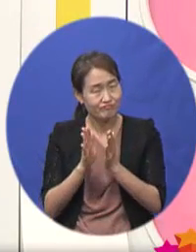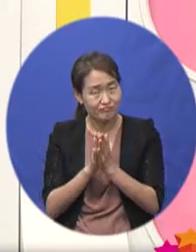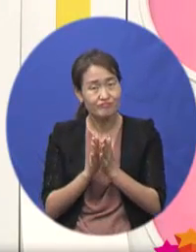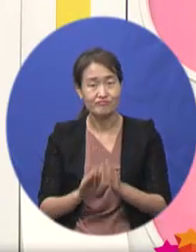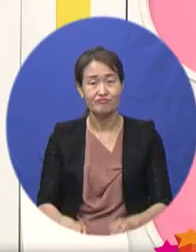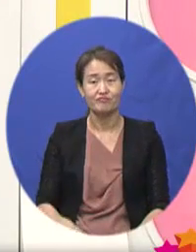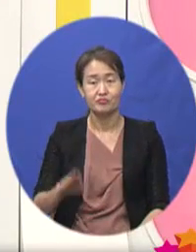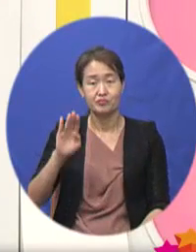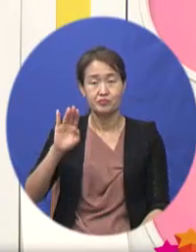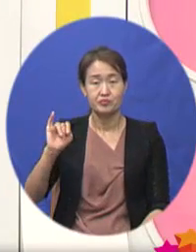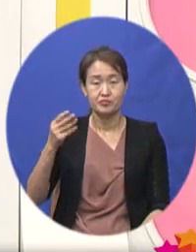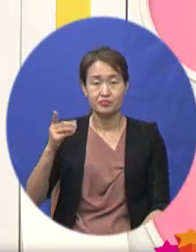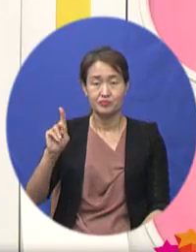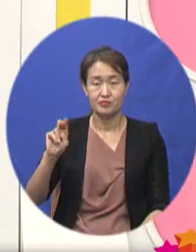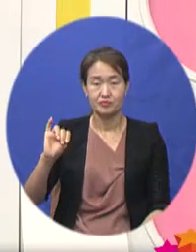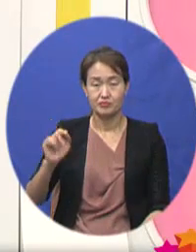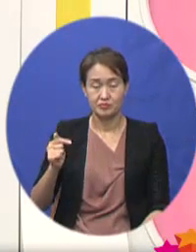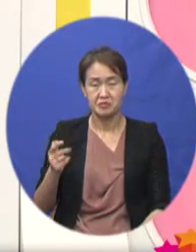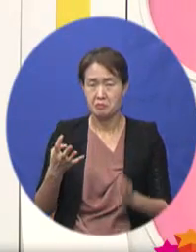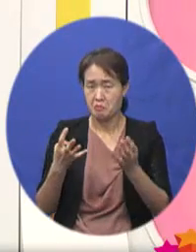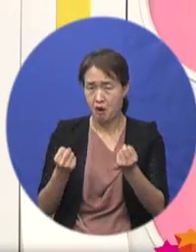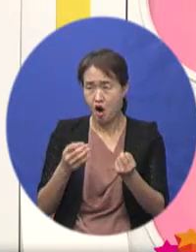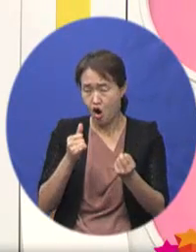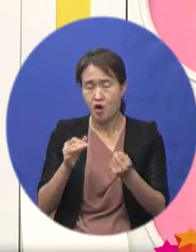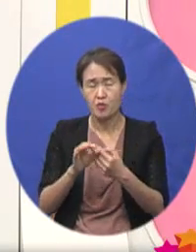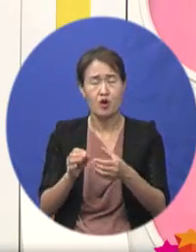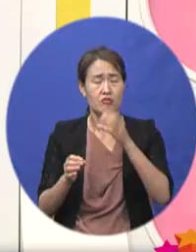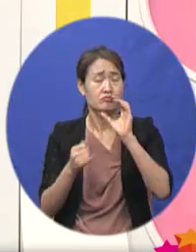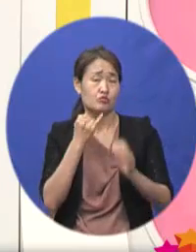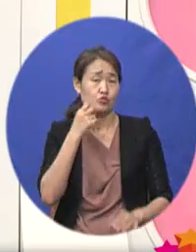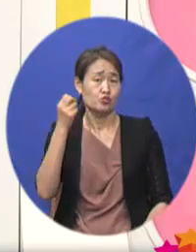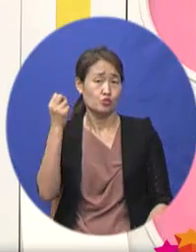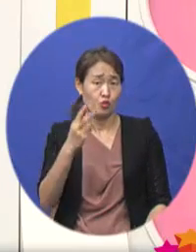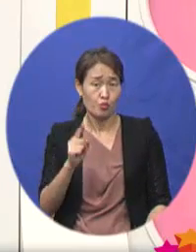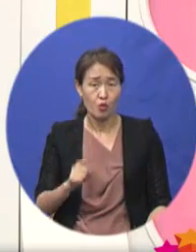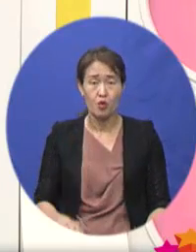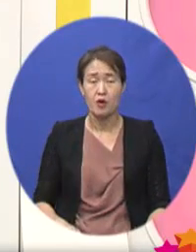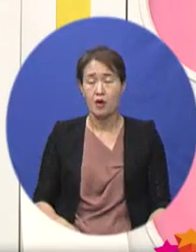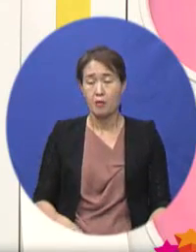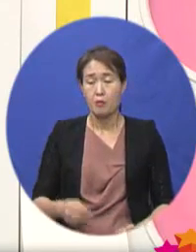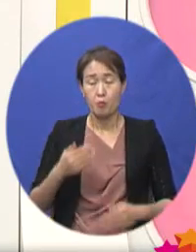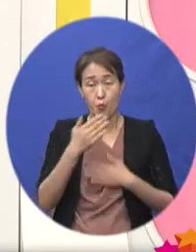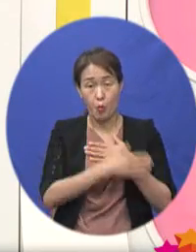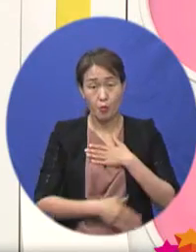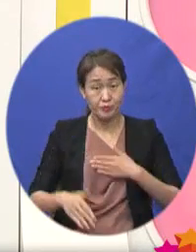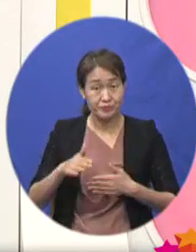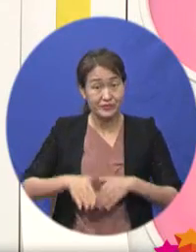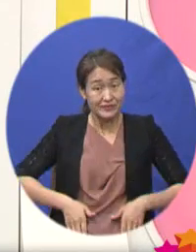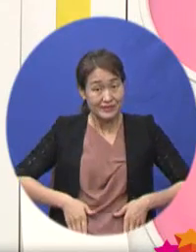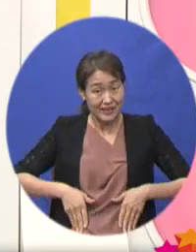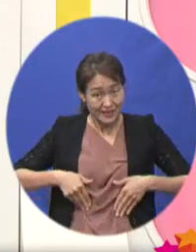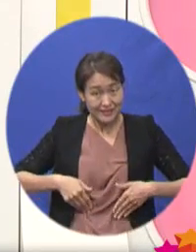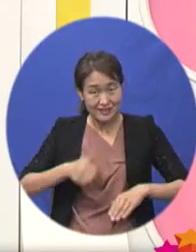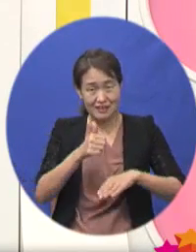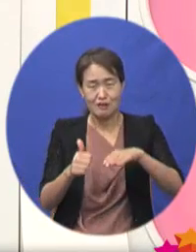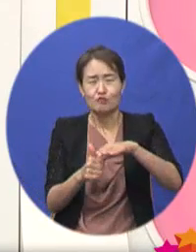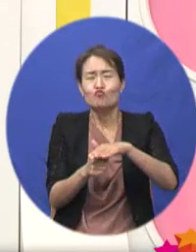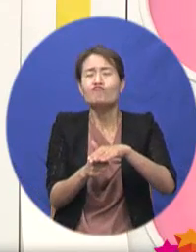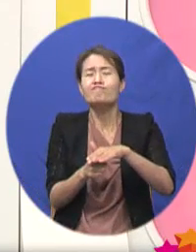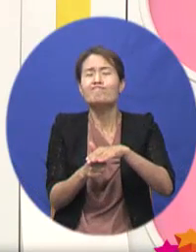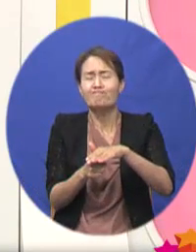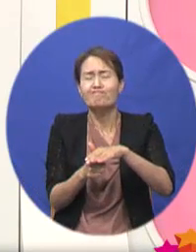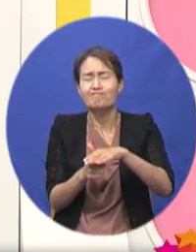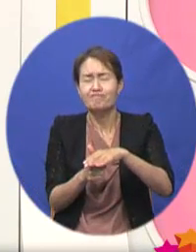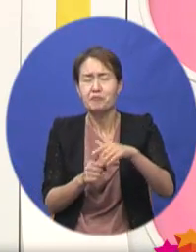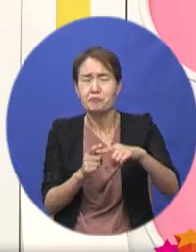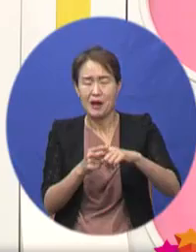많이 들어있는 거를 네. 드시면 좋고요. 또 있습니다. 또 있어요? 네, 반신욕을 해서 몸을 따뜻하게 아하. 이렇게 해주신